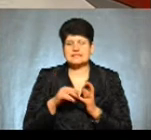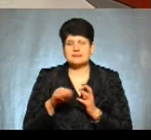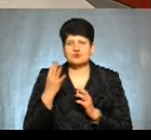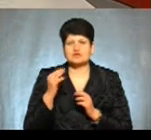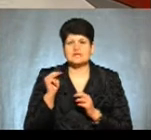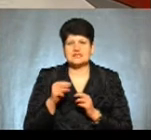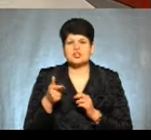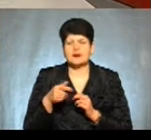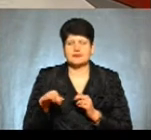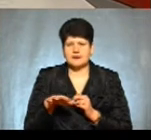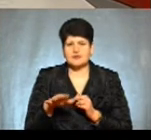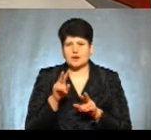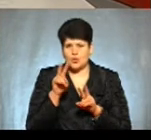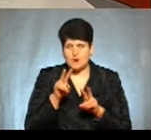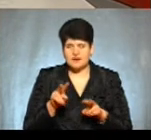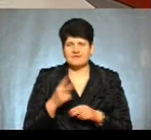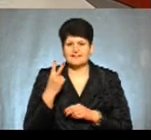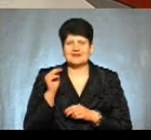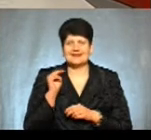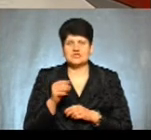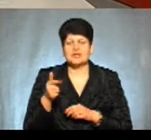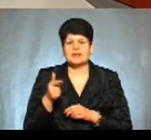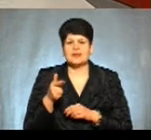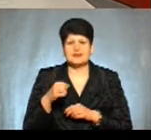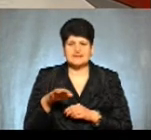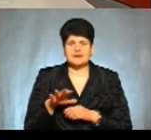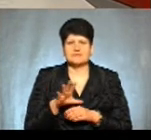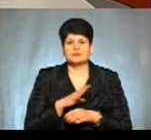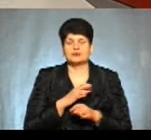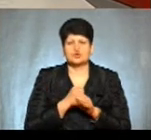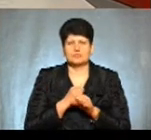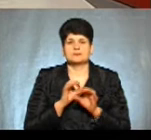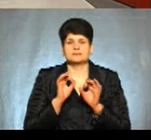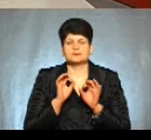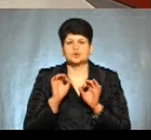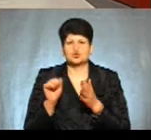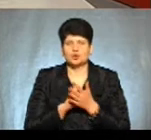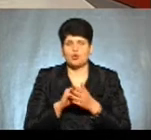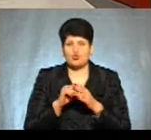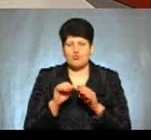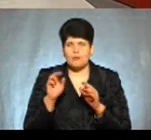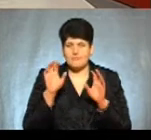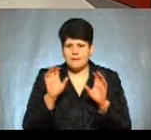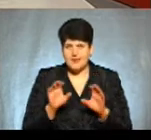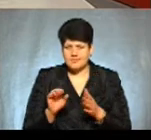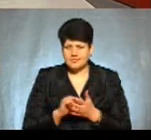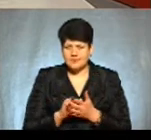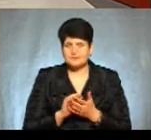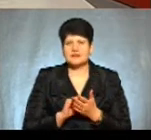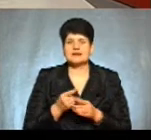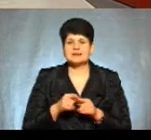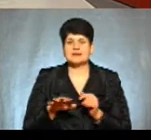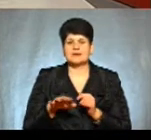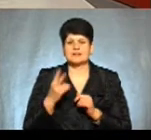4 тисячі гектарів, які я казав, що оглянуто, 2 тисячі гектарів, де виготовлено правовстановлюючі документи. І от така ділянка